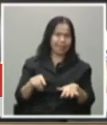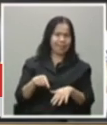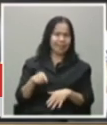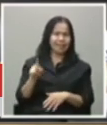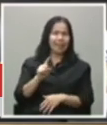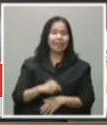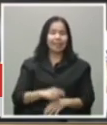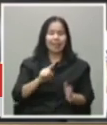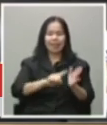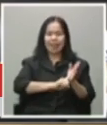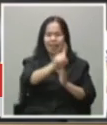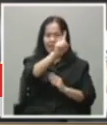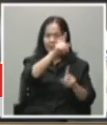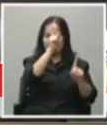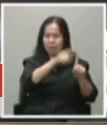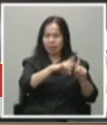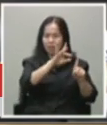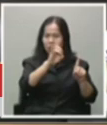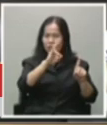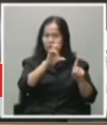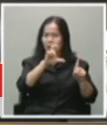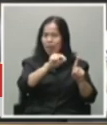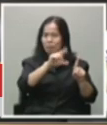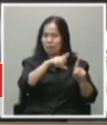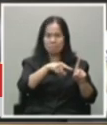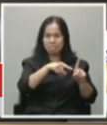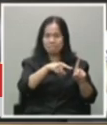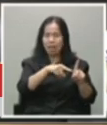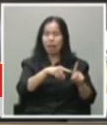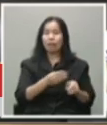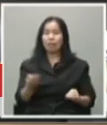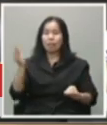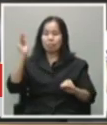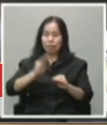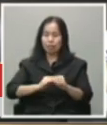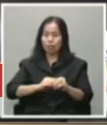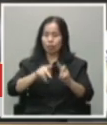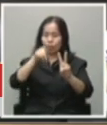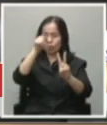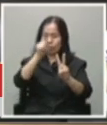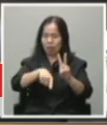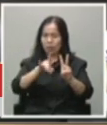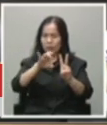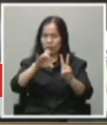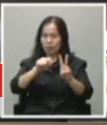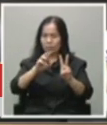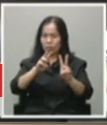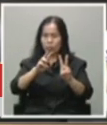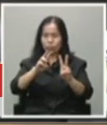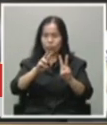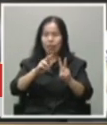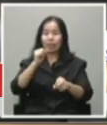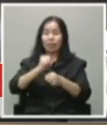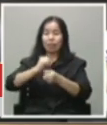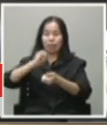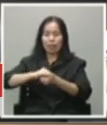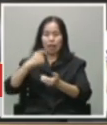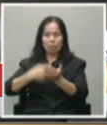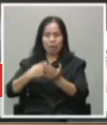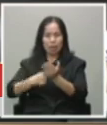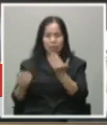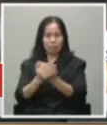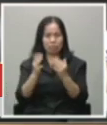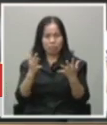ก 1,735 เพิ่มขึ้นมาเป็น 2,126 ไม่ต้องมีสัญญาค้ำประกันและ